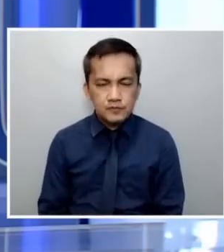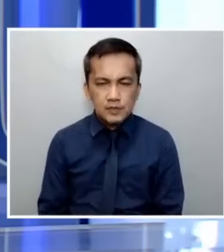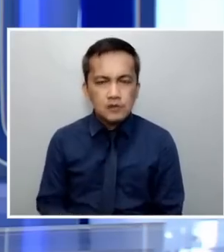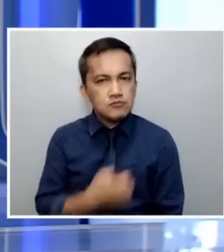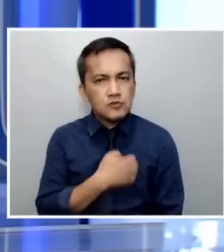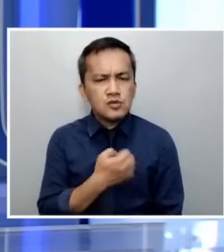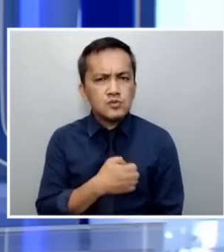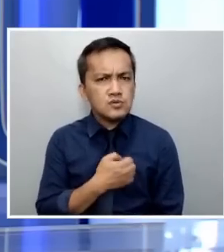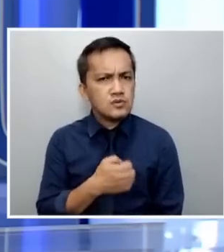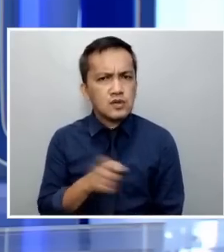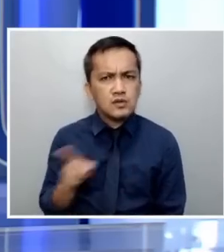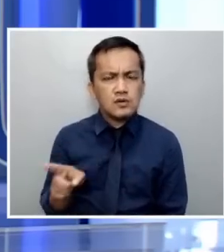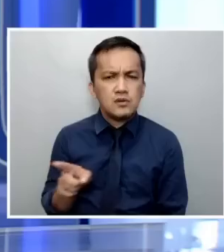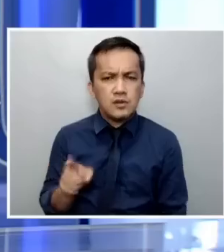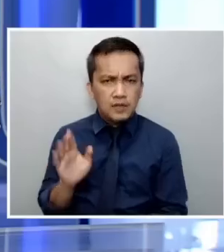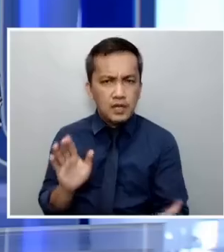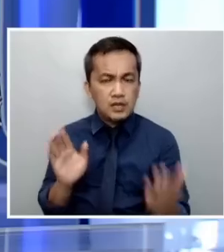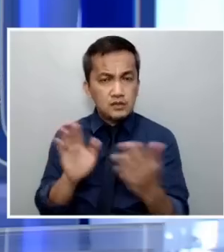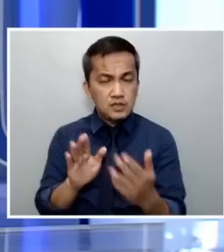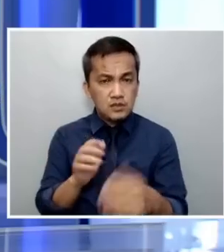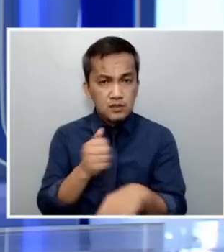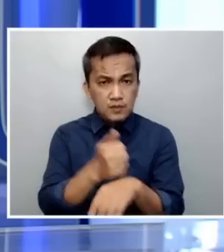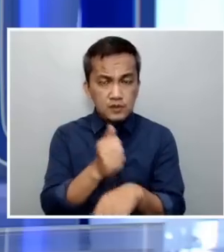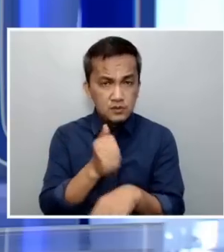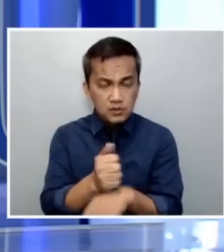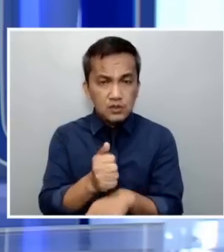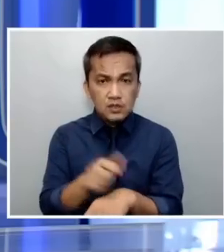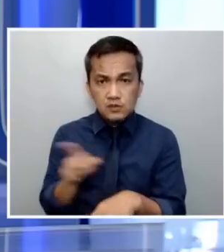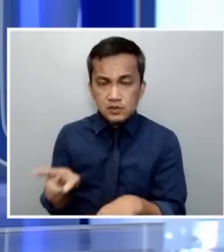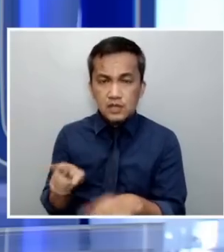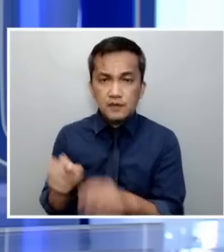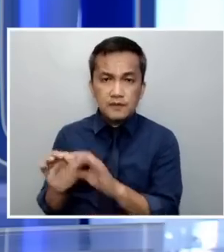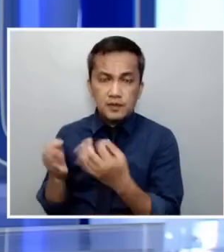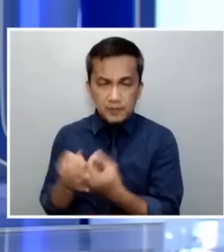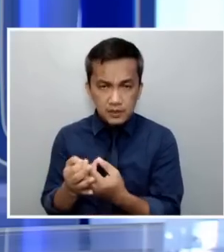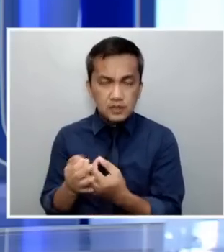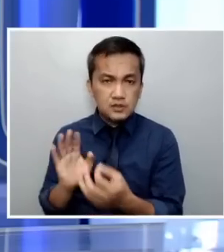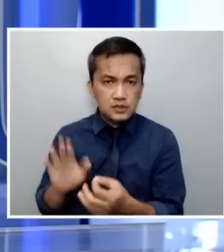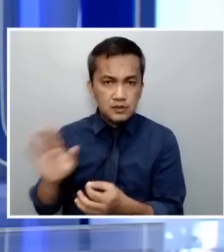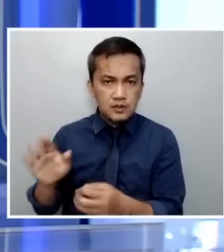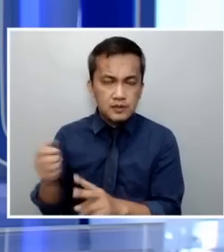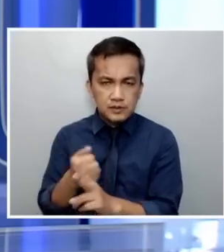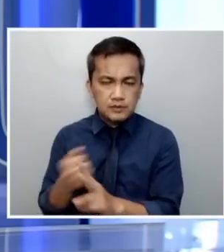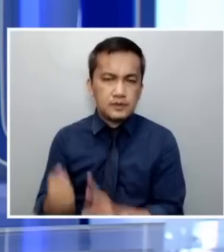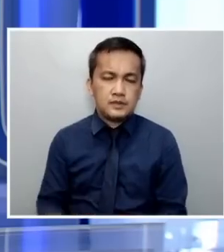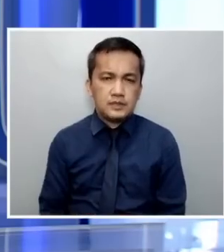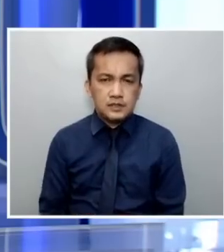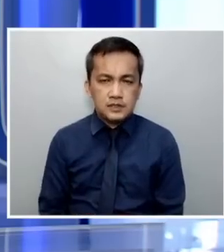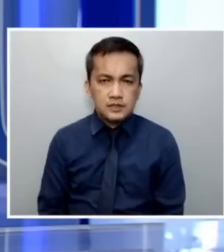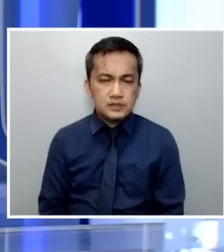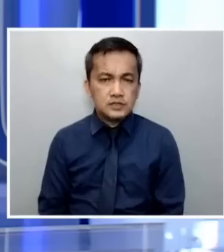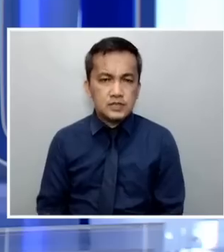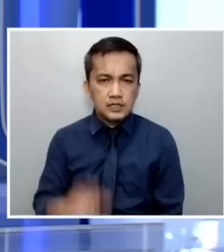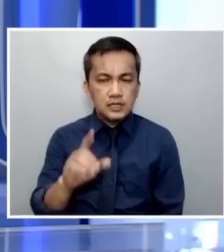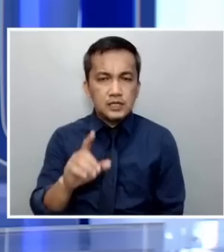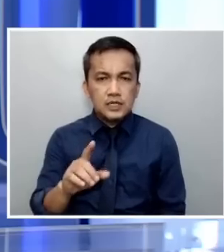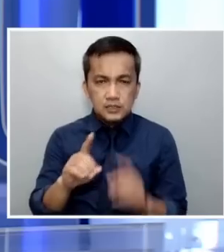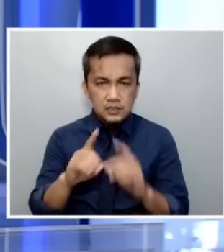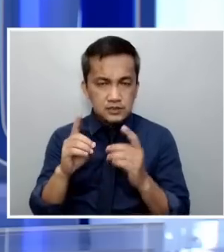naman ang pagharap ng mga akusado at mga pamilya ng mga biktima sa Department of Justice